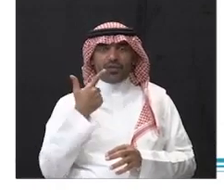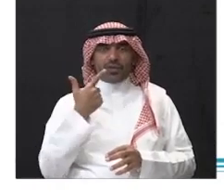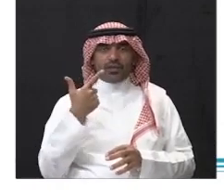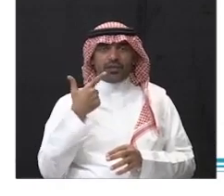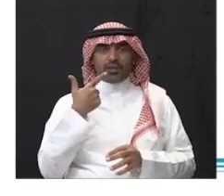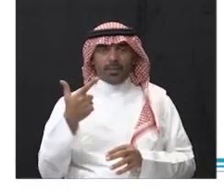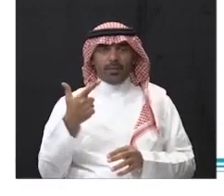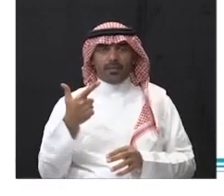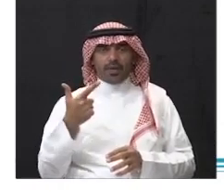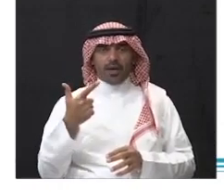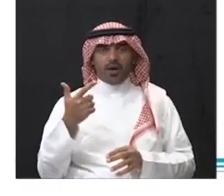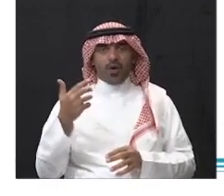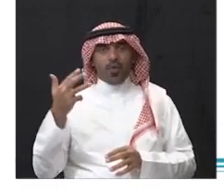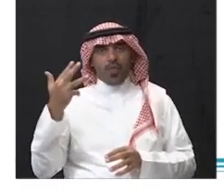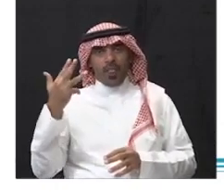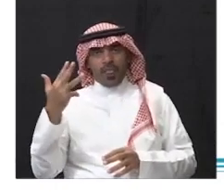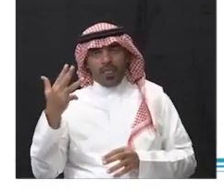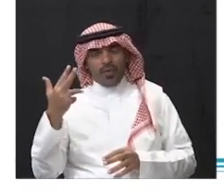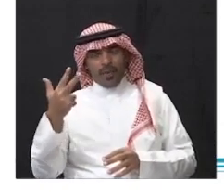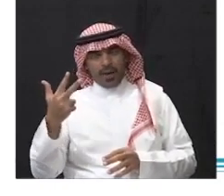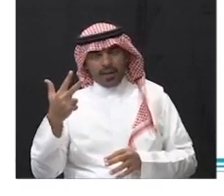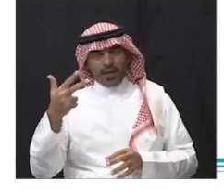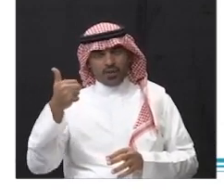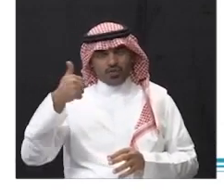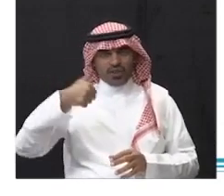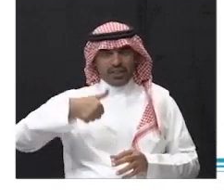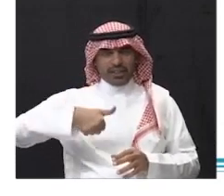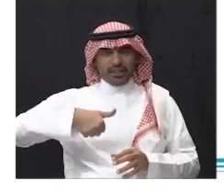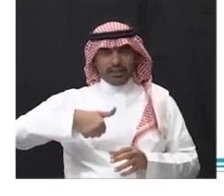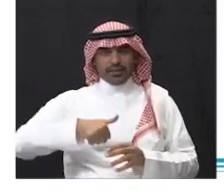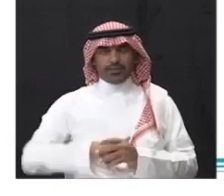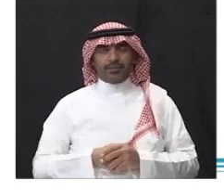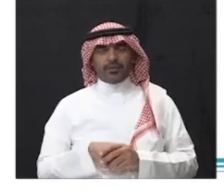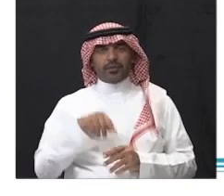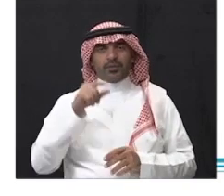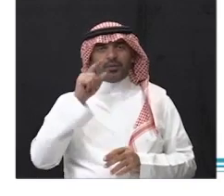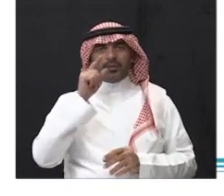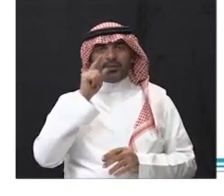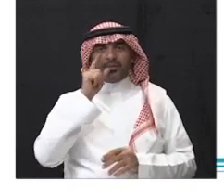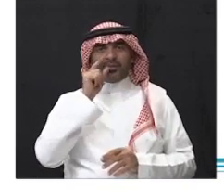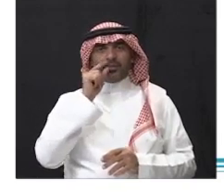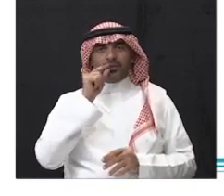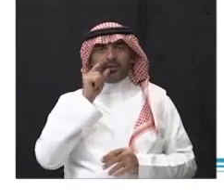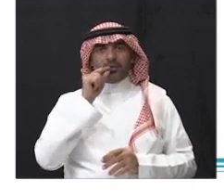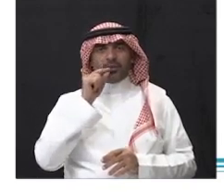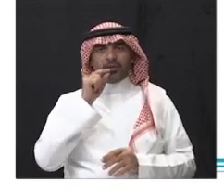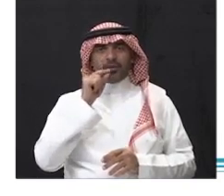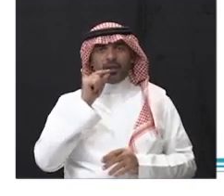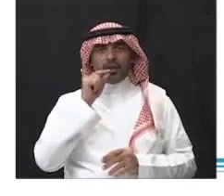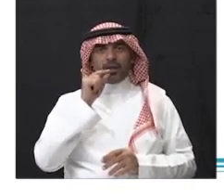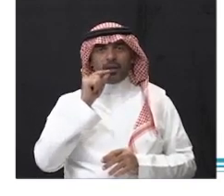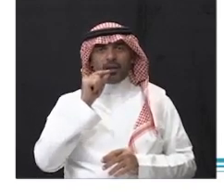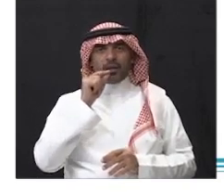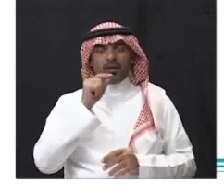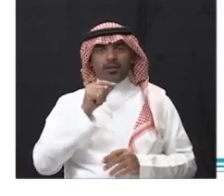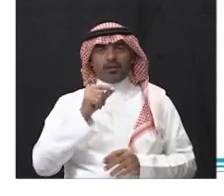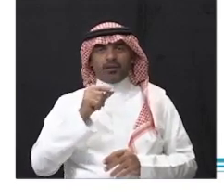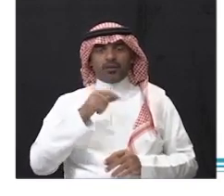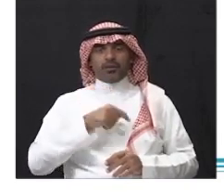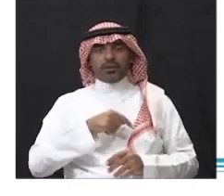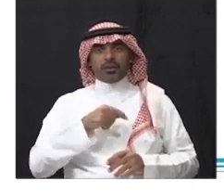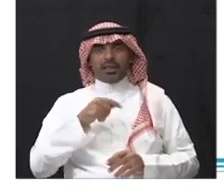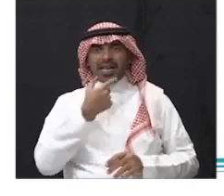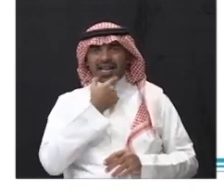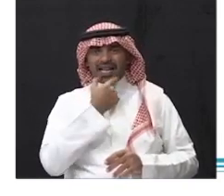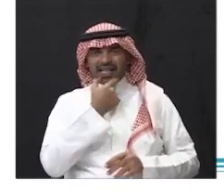1779 من الميلاد، قام الرحالة الإنجليزي جيمس كوك بمجموعة من الرحلات البحرية